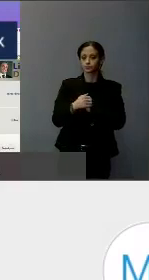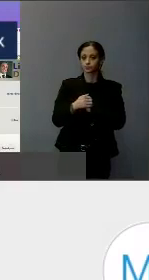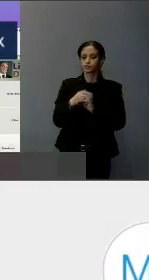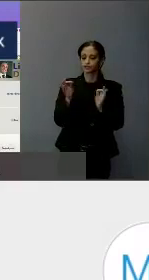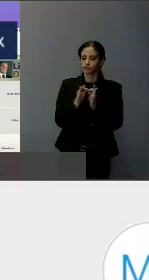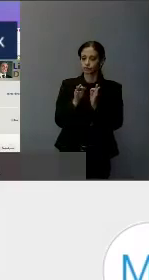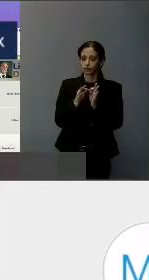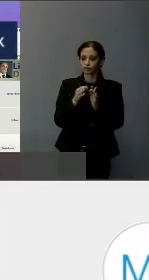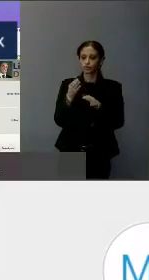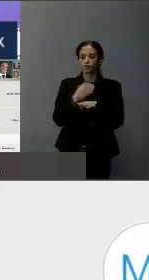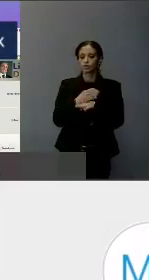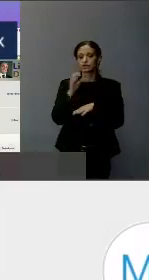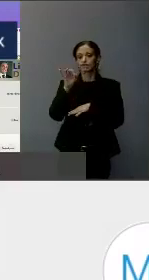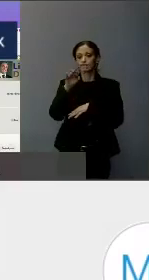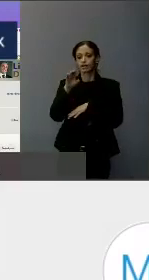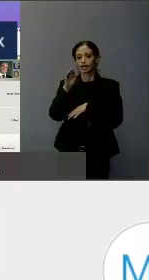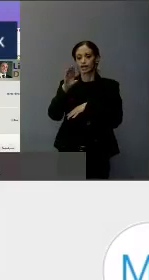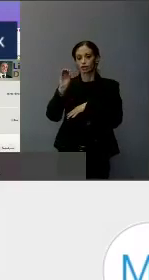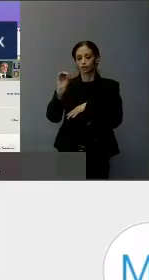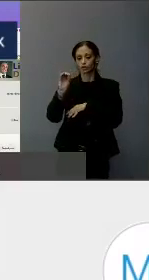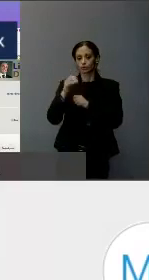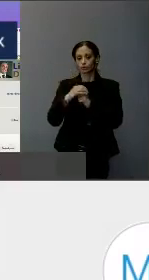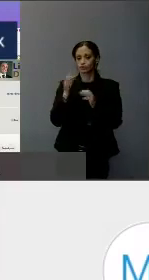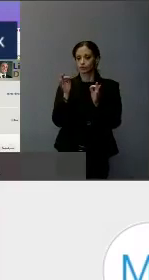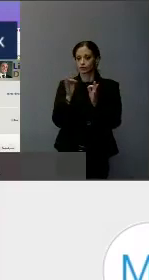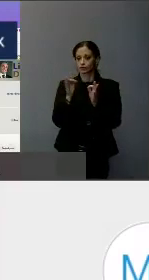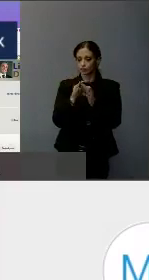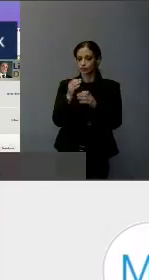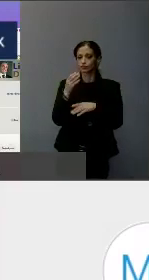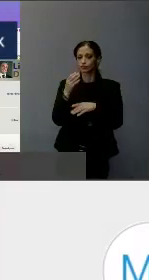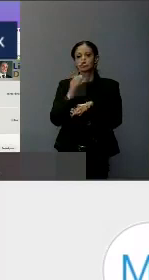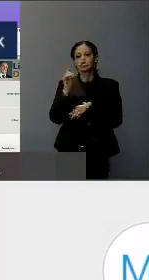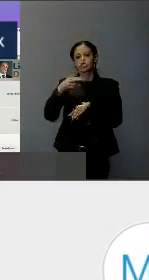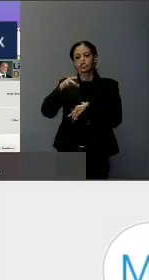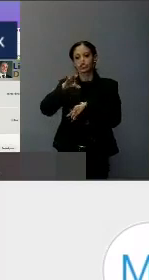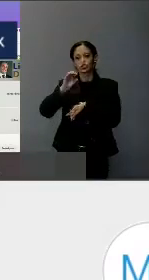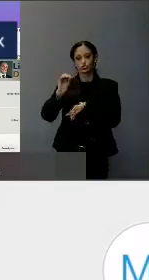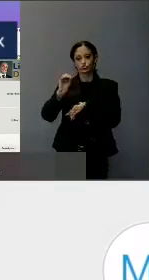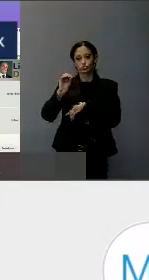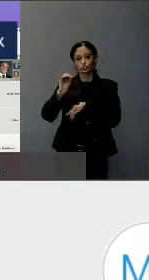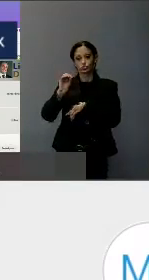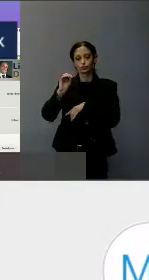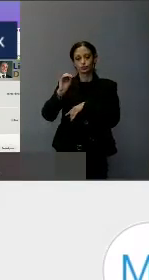dov'è consigliere ferrero favorevole consigliere grillo